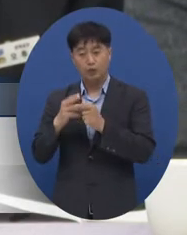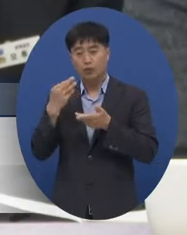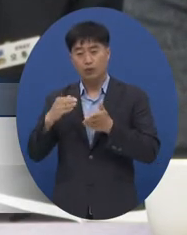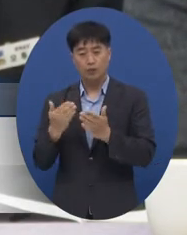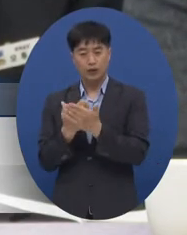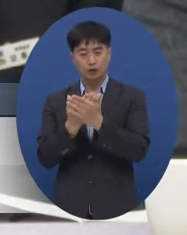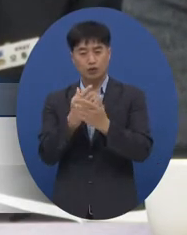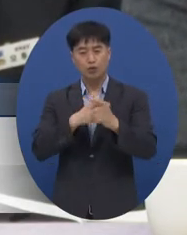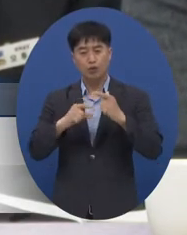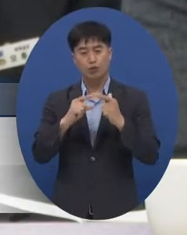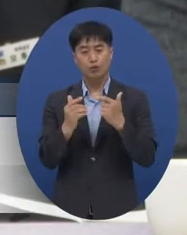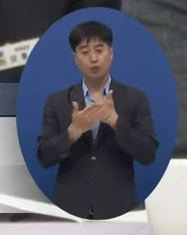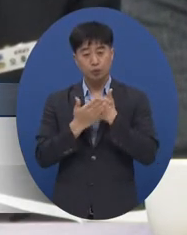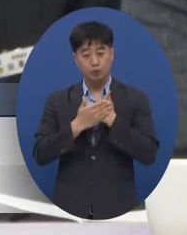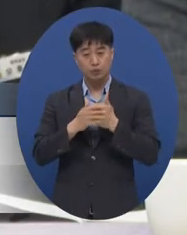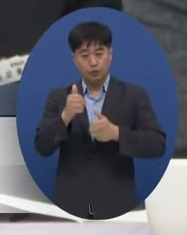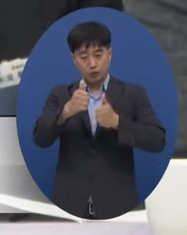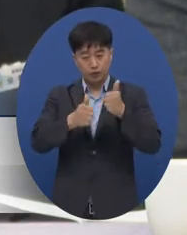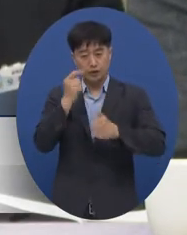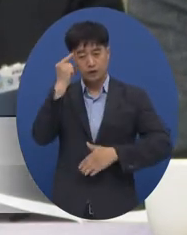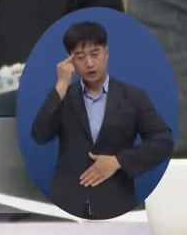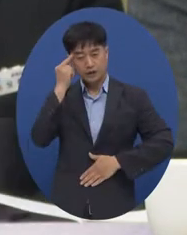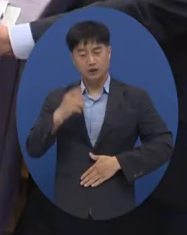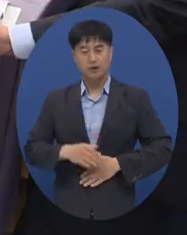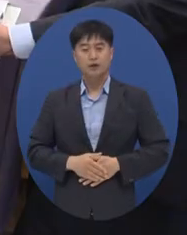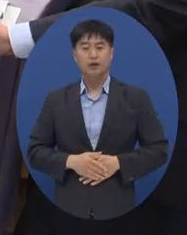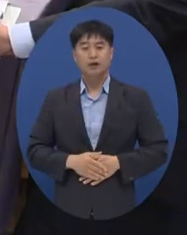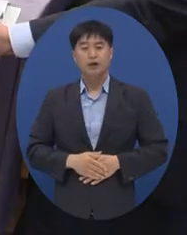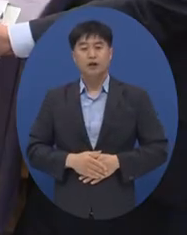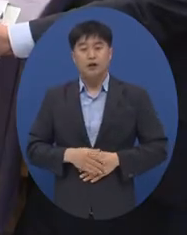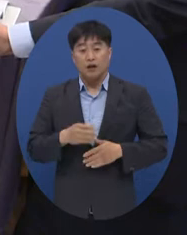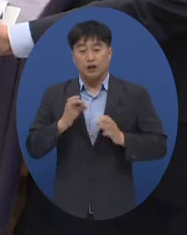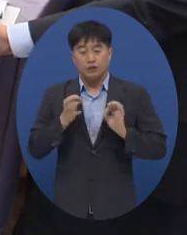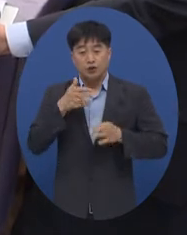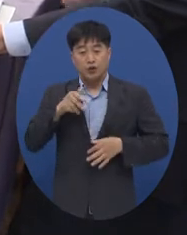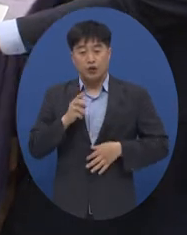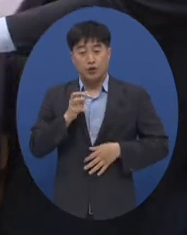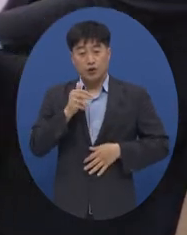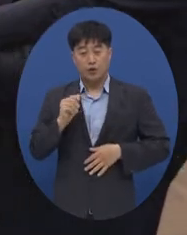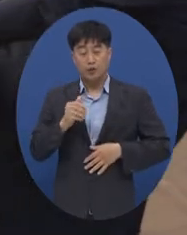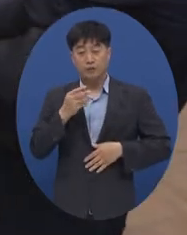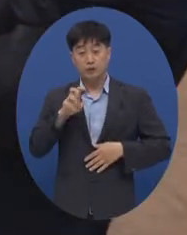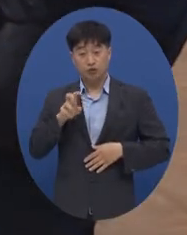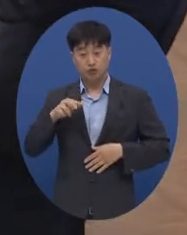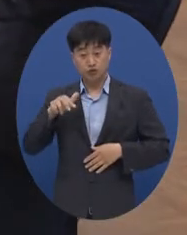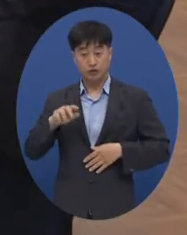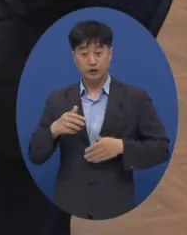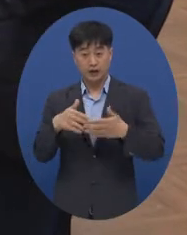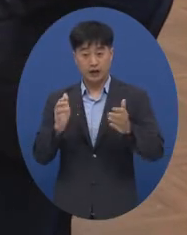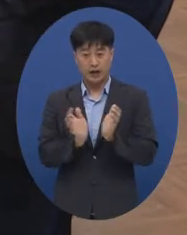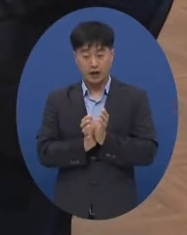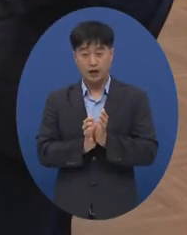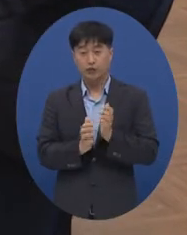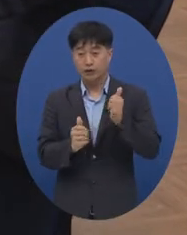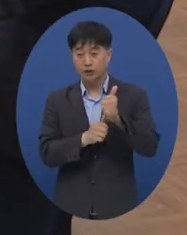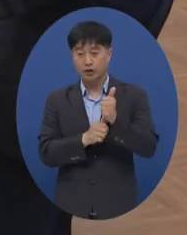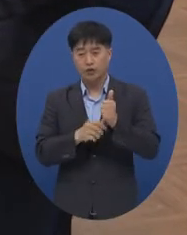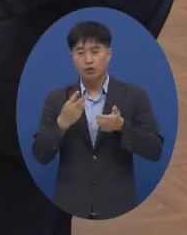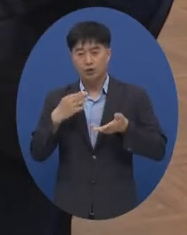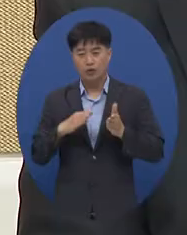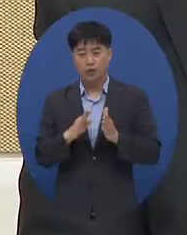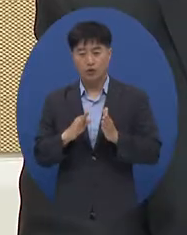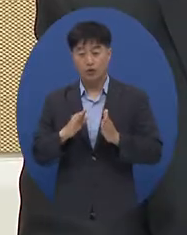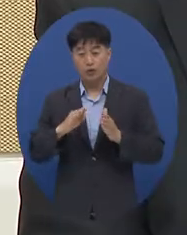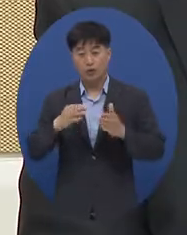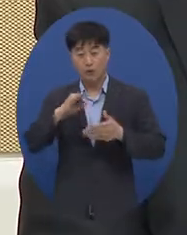그리고 경기도 발전에 더 도움이 되느냐의 경쟁이라고 생각합니다. 이에 김경협 민주당 도당위원장은 경기 지역 관련 예산을 잘